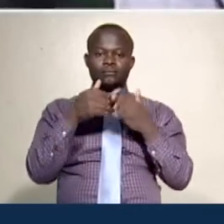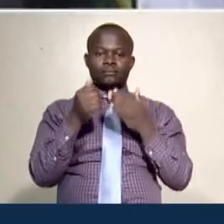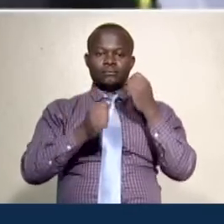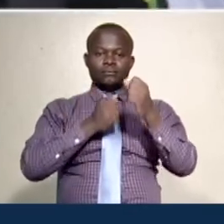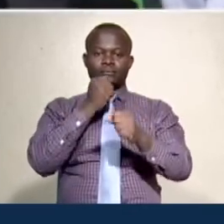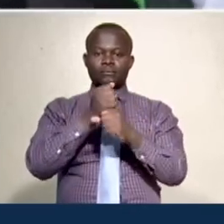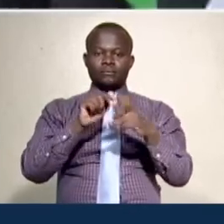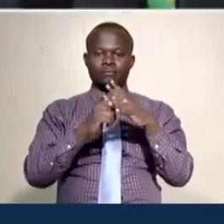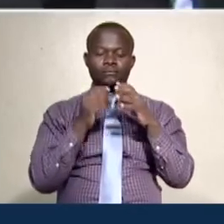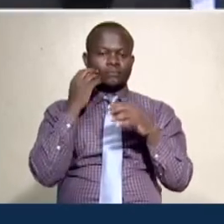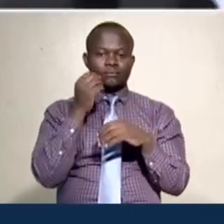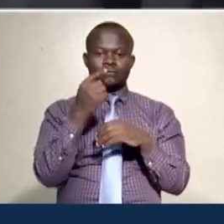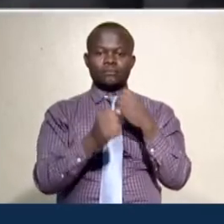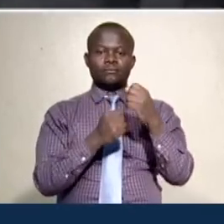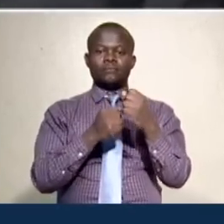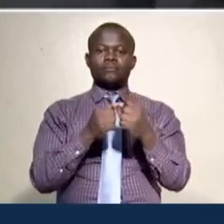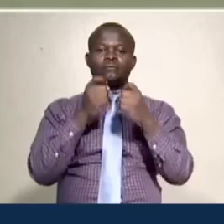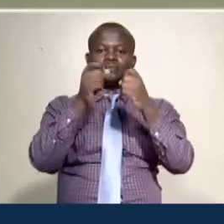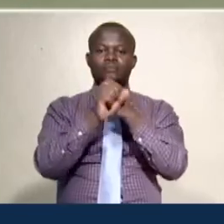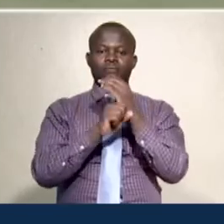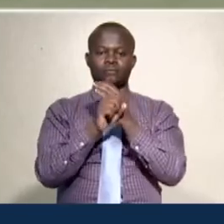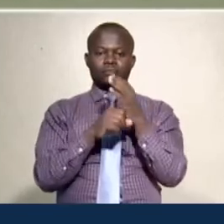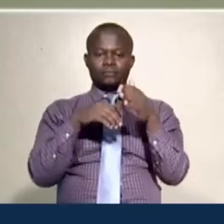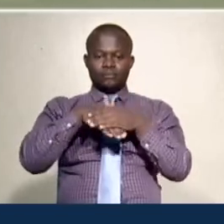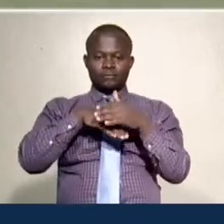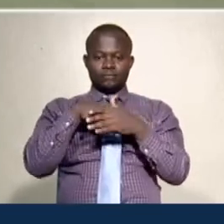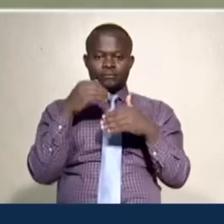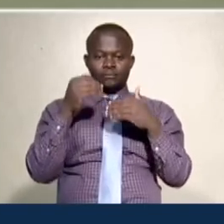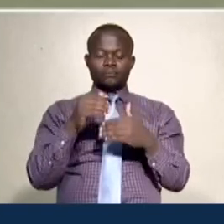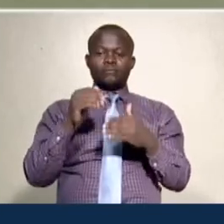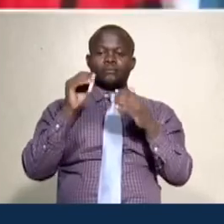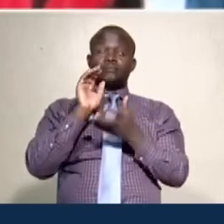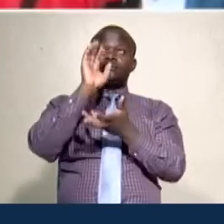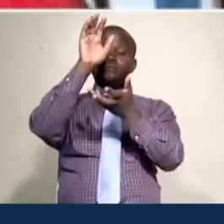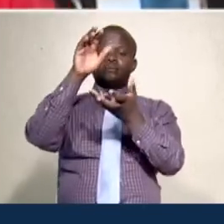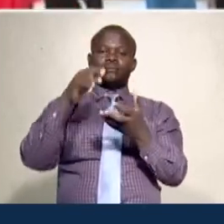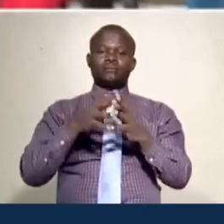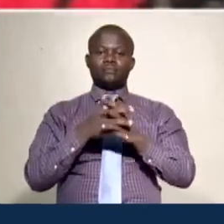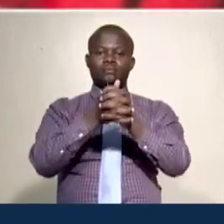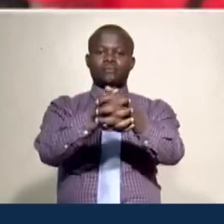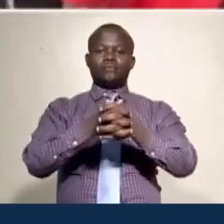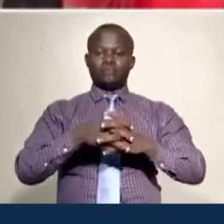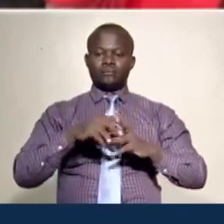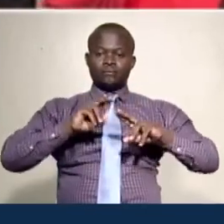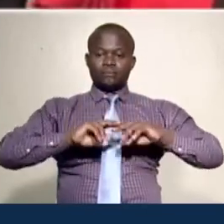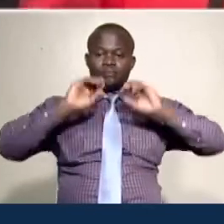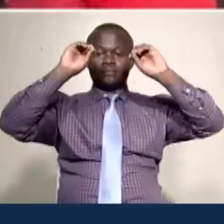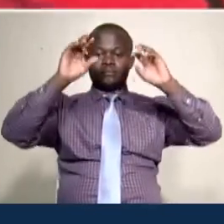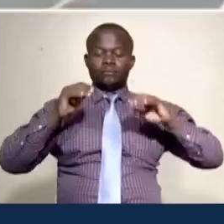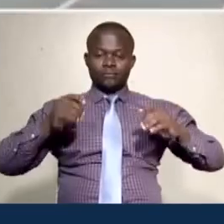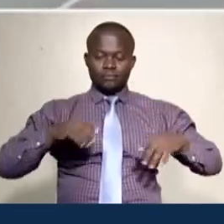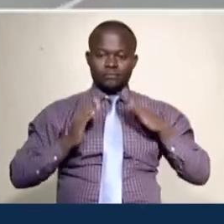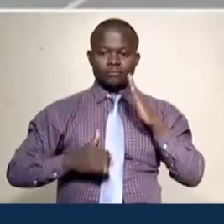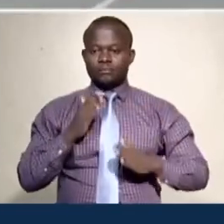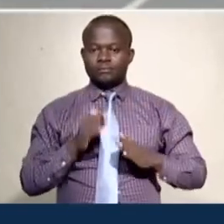mwaka yatangiye muri Mutarama bahera mu mirenge. Uretse umupira w'amaguru, basketball, volleyball, sitball, gusiganwa ku magare no gusiganwa ku